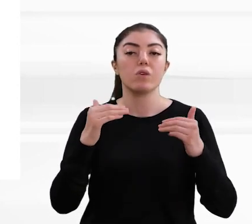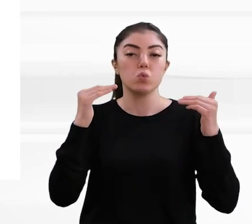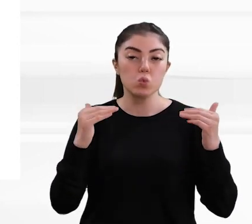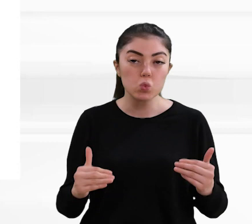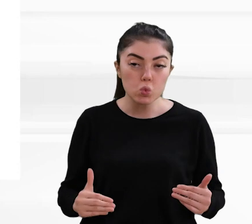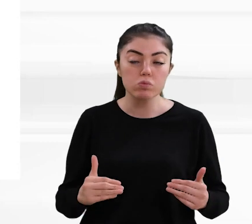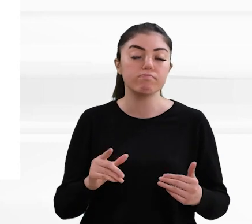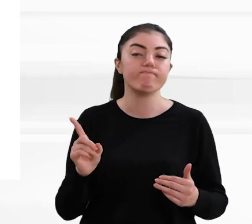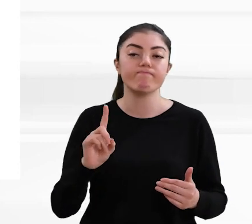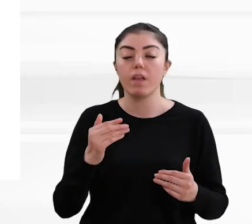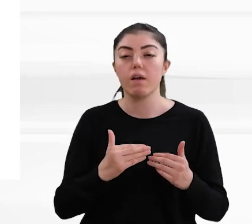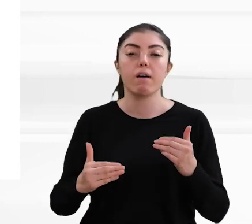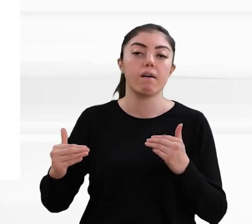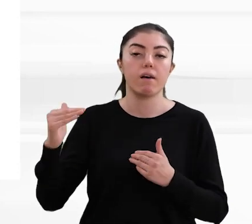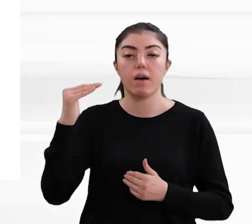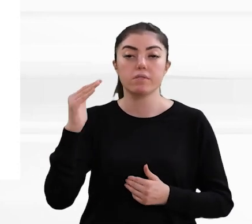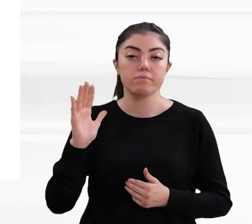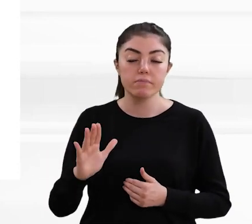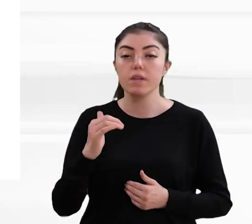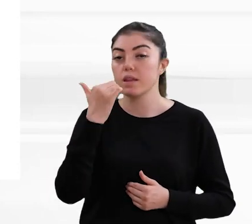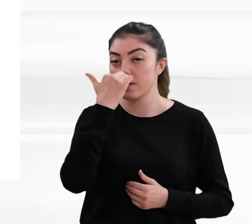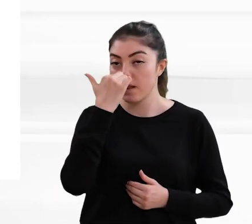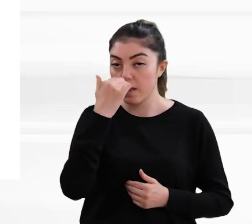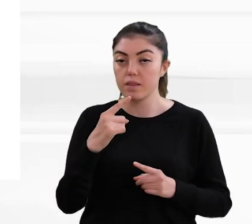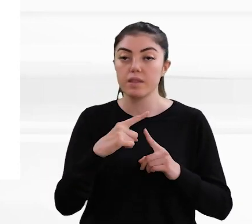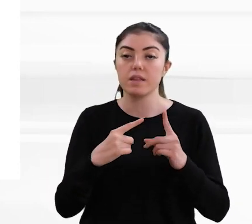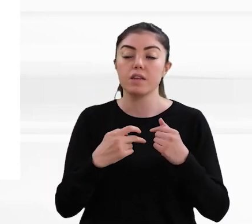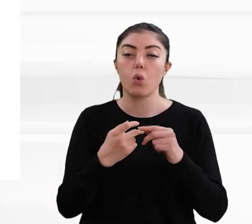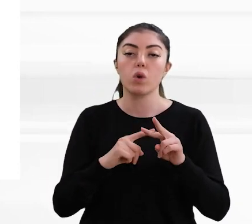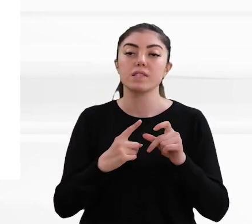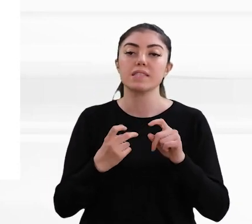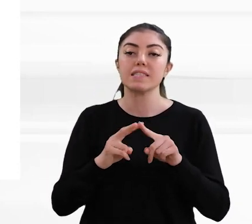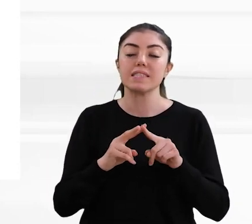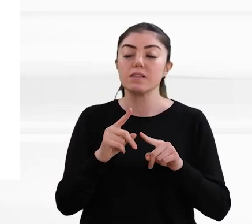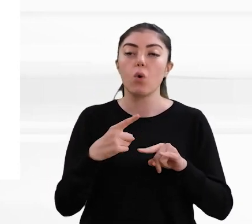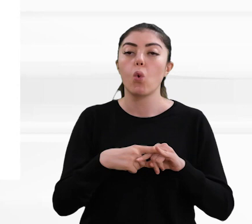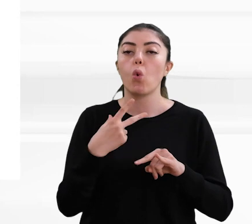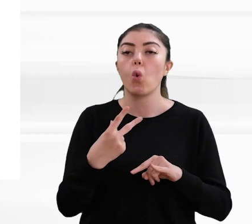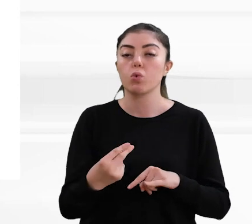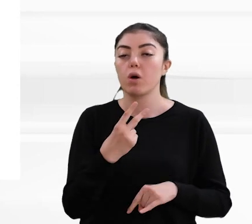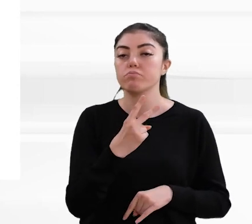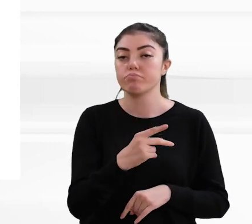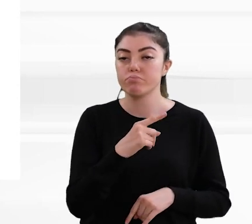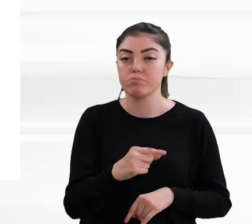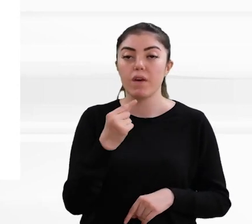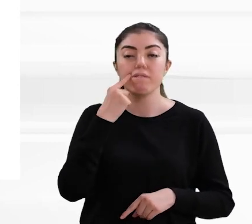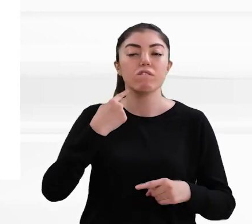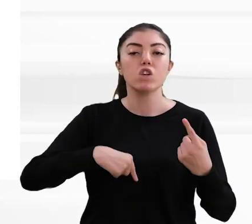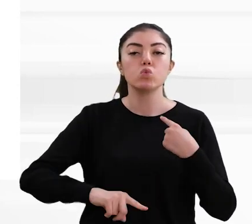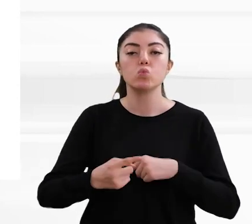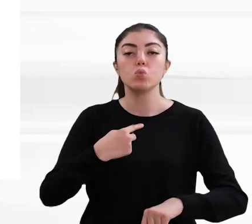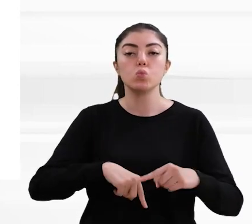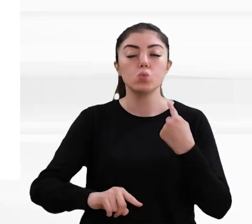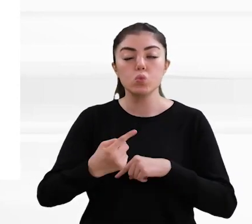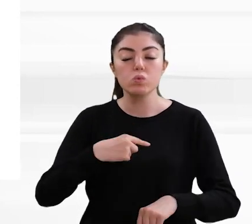düşmedi kalp atış hızınız artık andaki tiroksin hormonu seviyesi Arda toksin metabolizma hızını artırdığı için